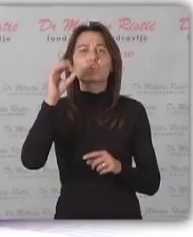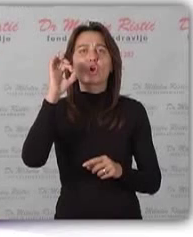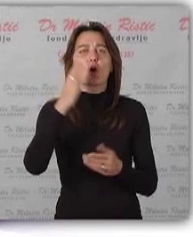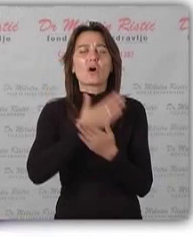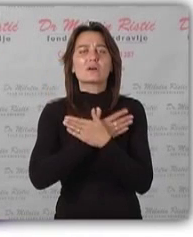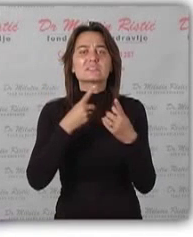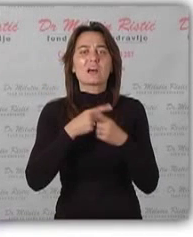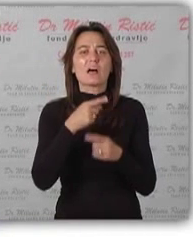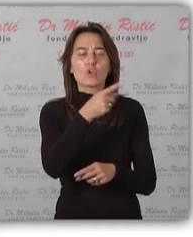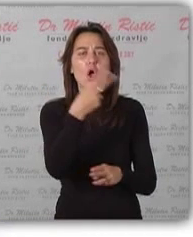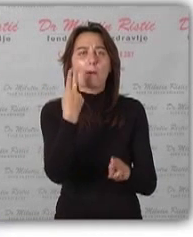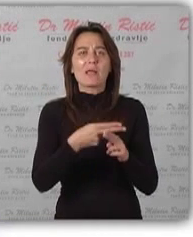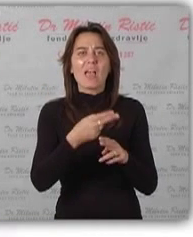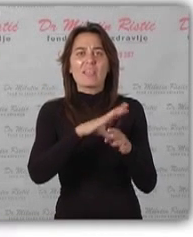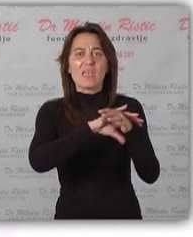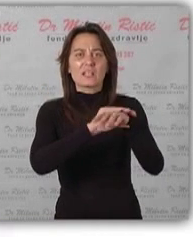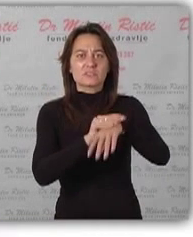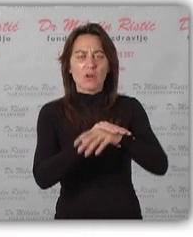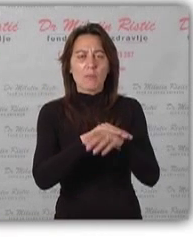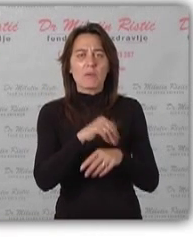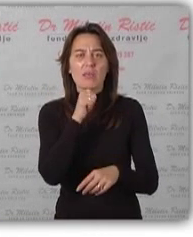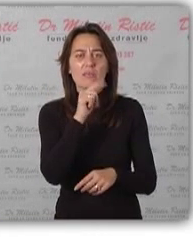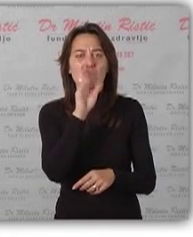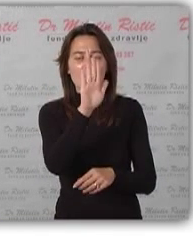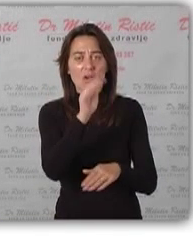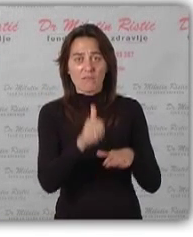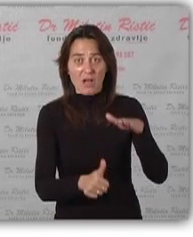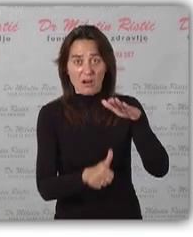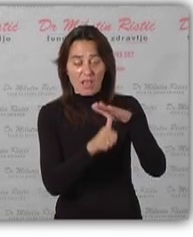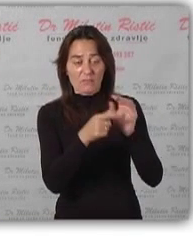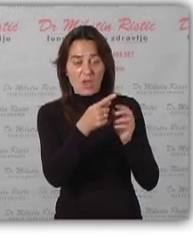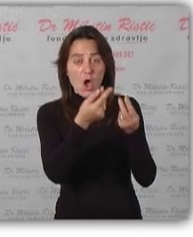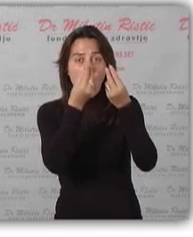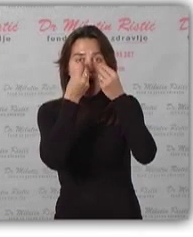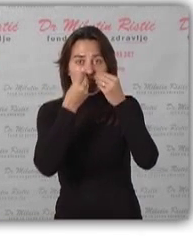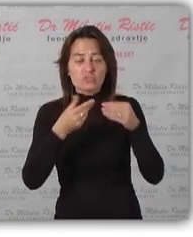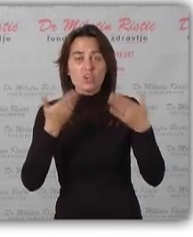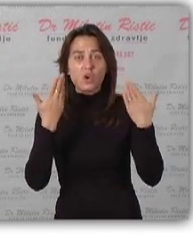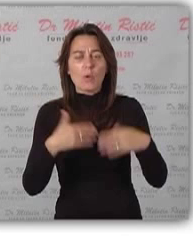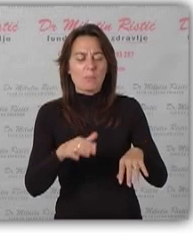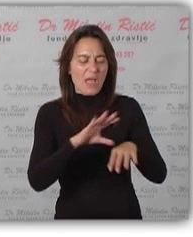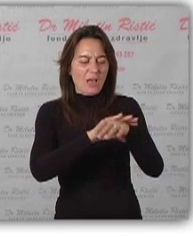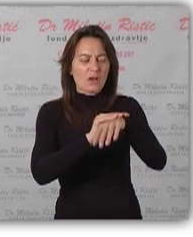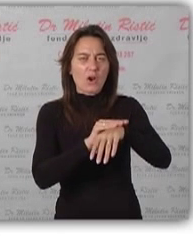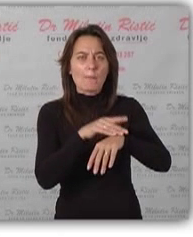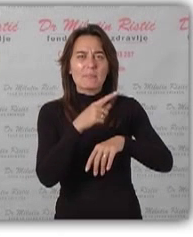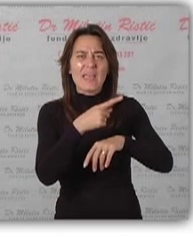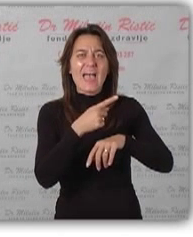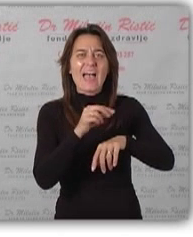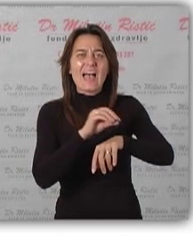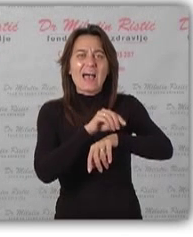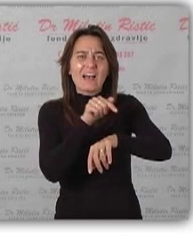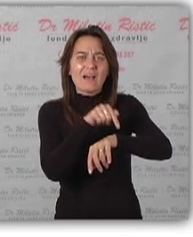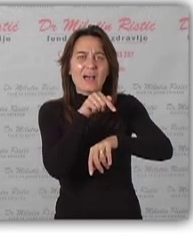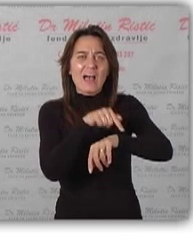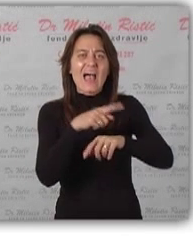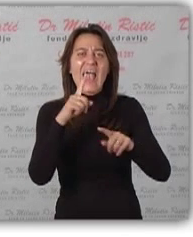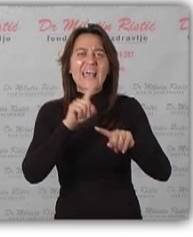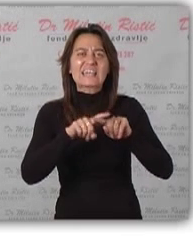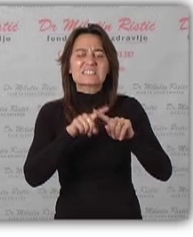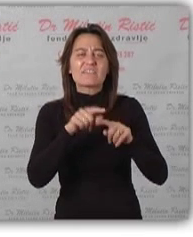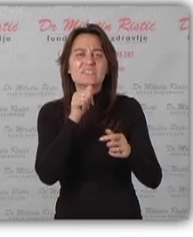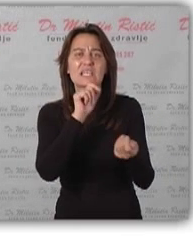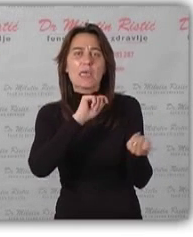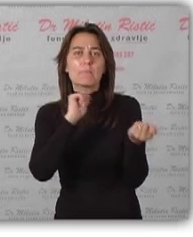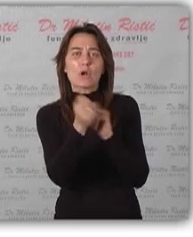artroze su degenerativna oboljenja zglobova i njihova glavna karakteristika je oštećenje i gubitak zglobne hrskavice, a potom